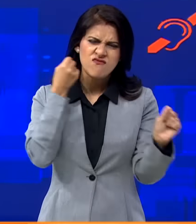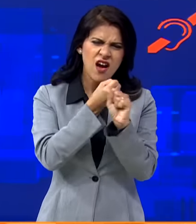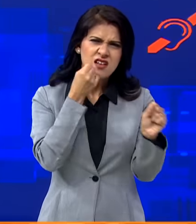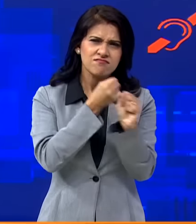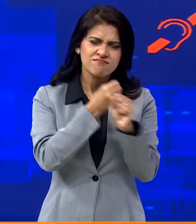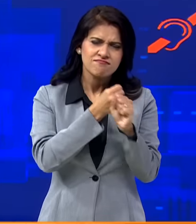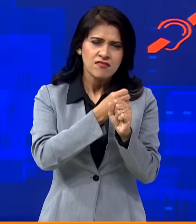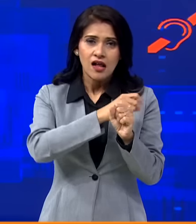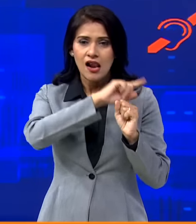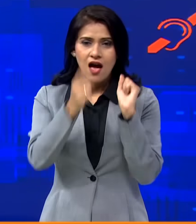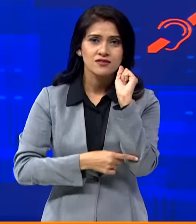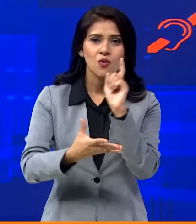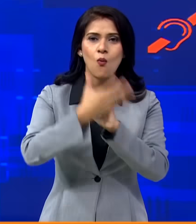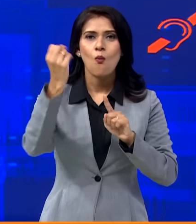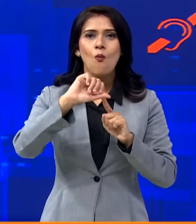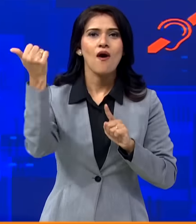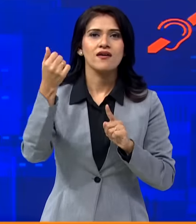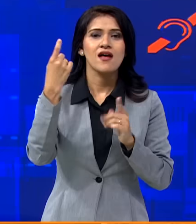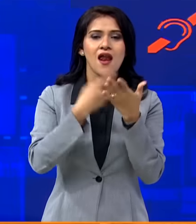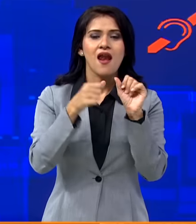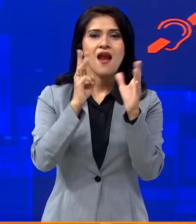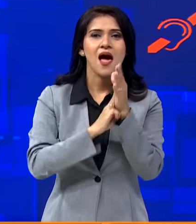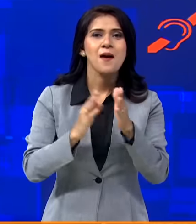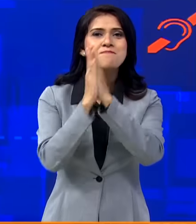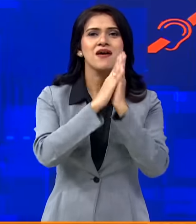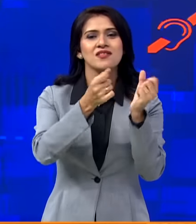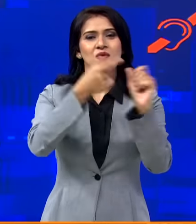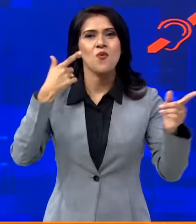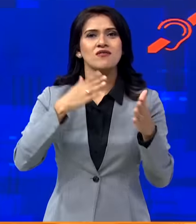सनातन जागृत होता सनातन